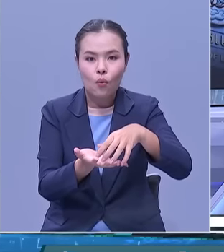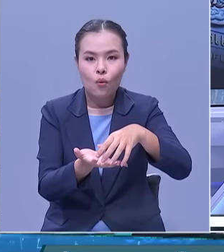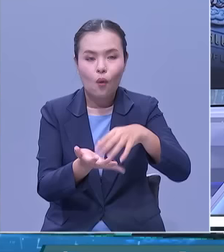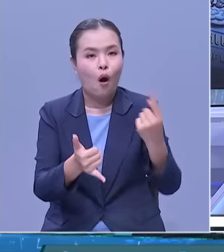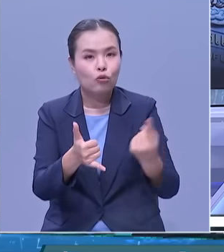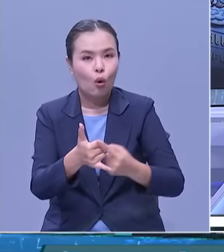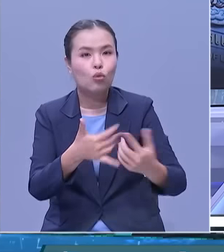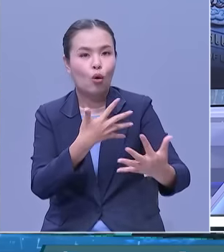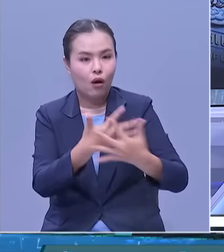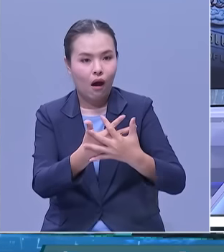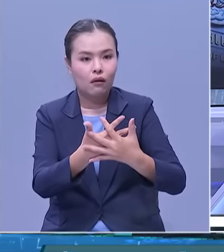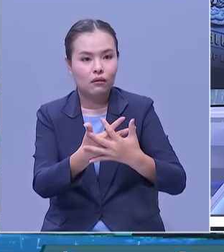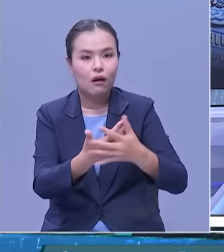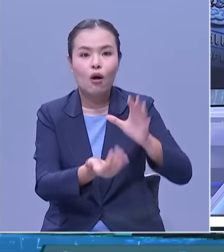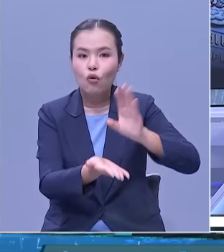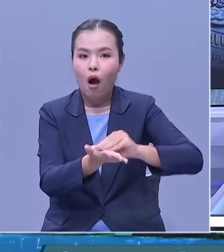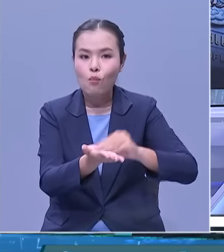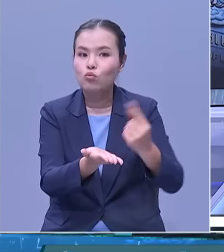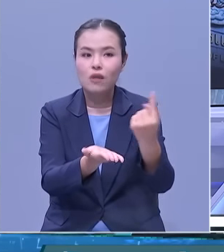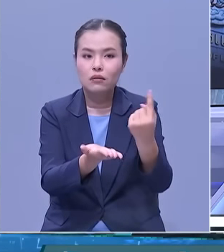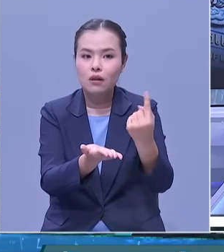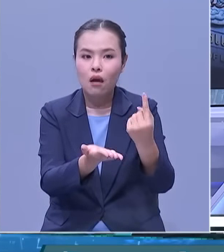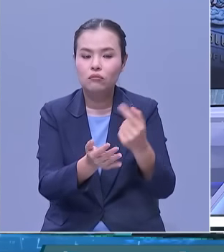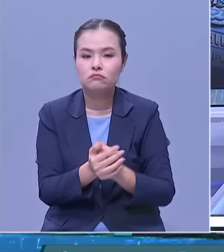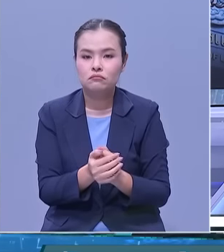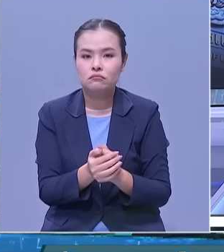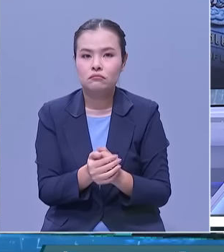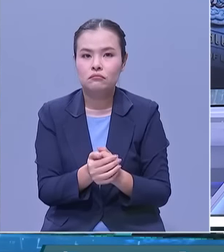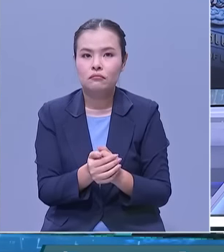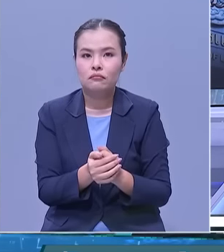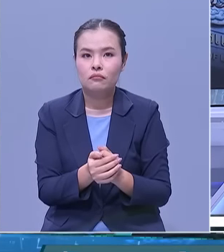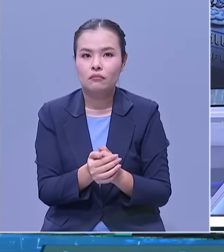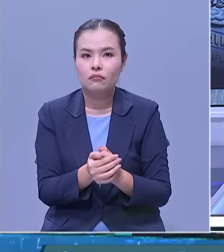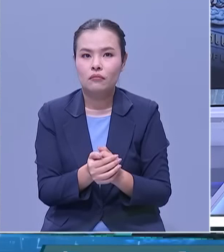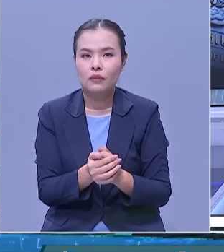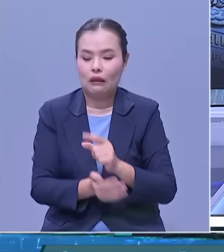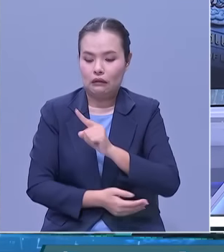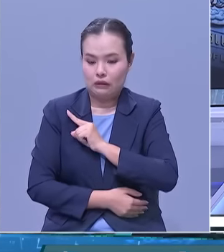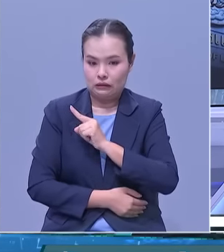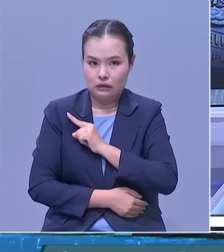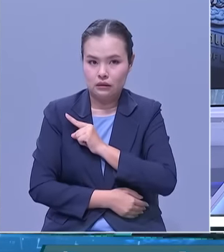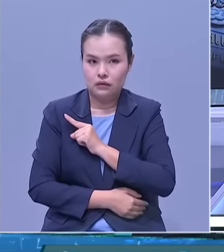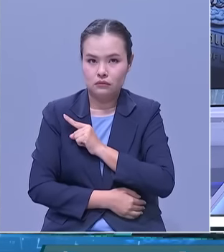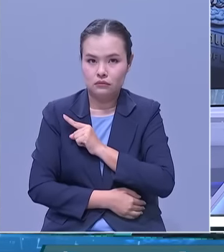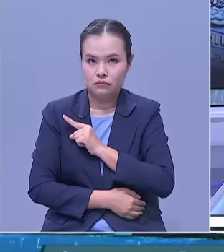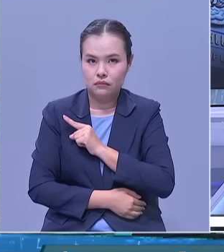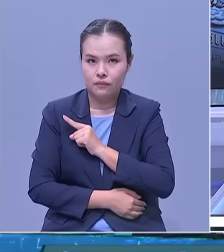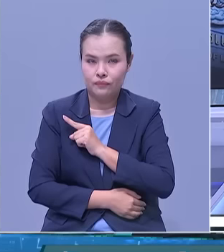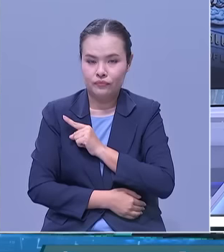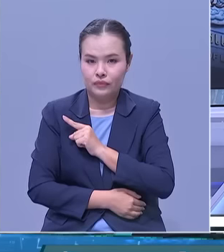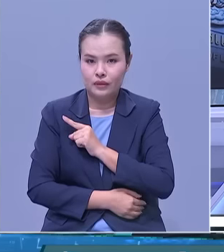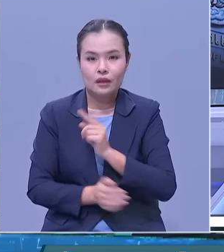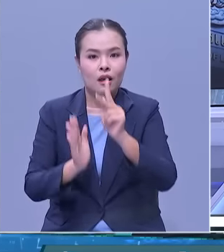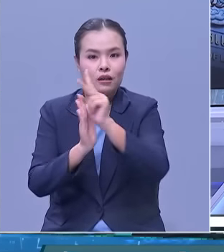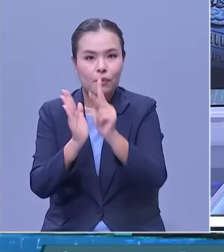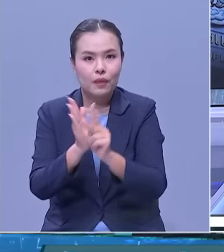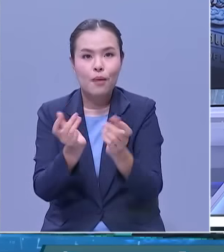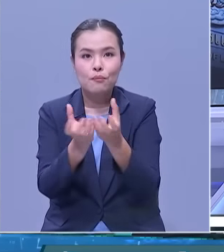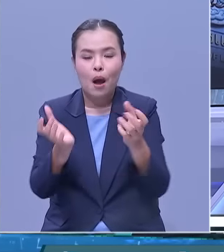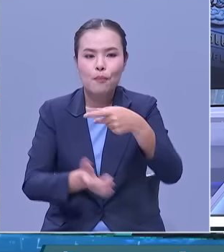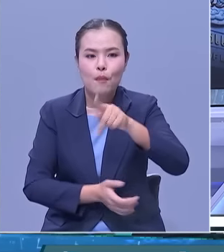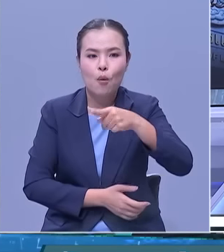ครับ อย่างเดียวเท่านั้น แล้วเขาไม่มีหน้าที่ที่เขาจะมาตามรัฐธรรมนูญปปชกฎหมายปป